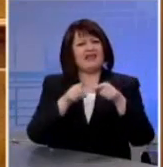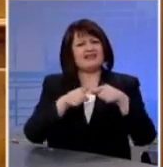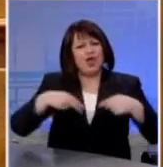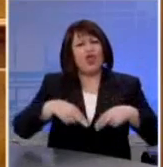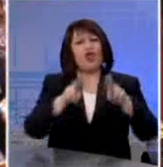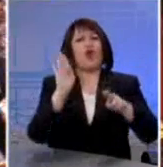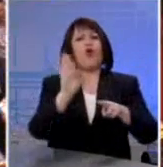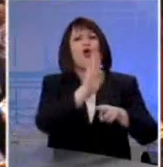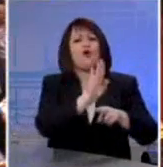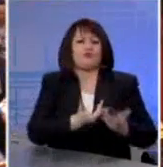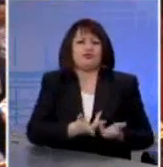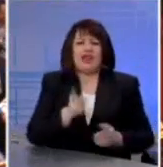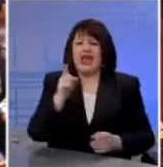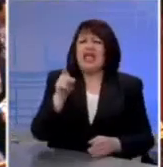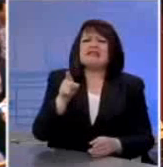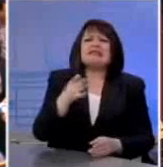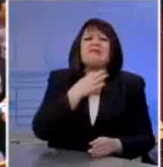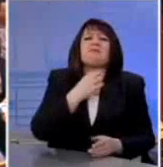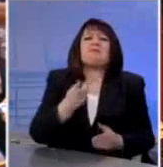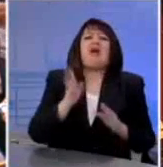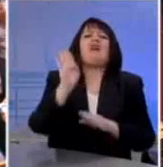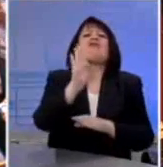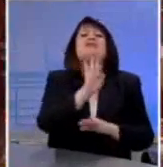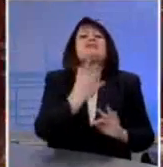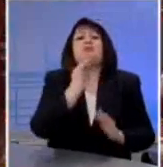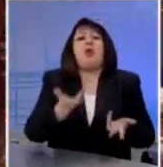Αλλά τι να τις κάνετε στις αφίσες?